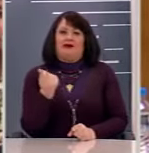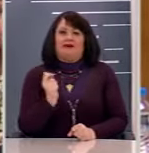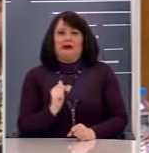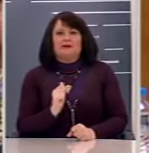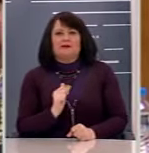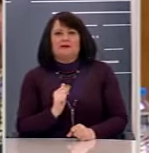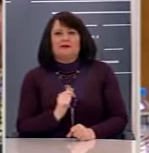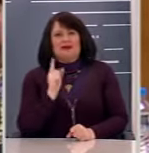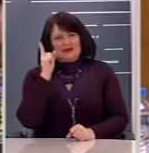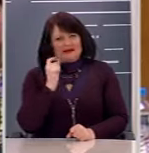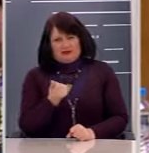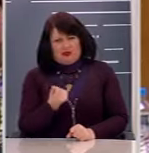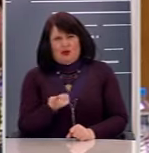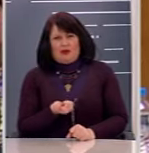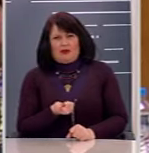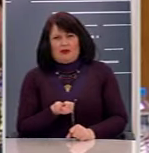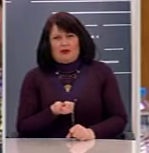Ξέρετε πόσα λεφτά είναι αυτά?